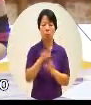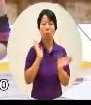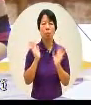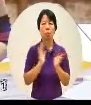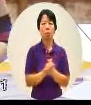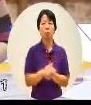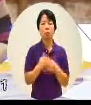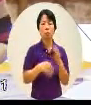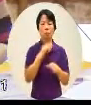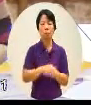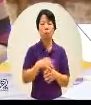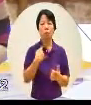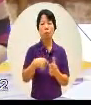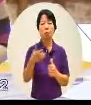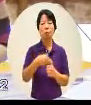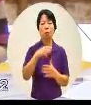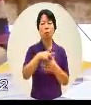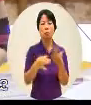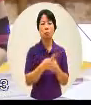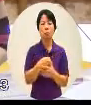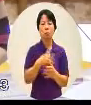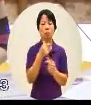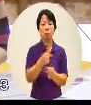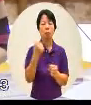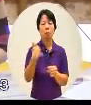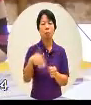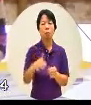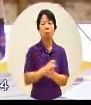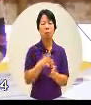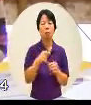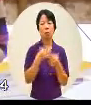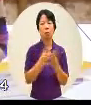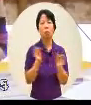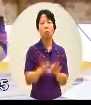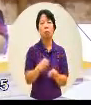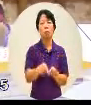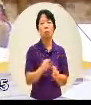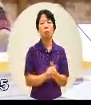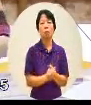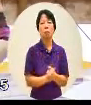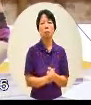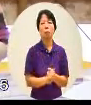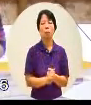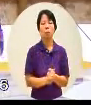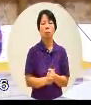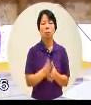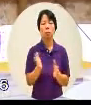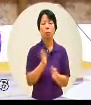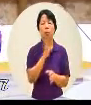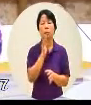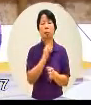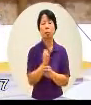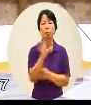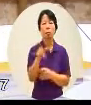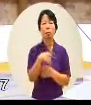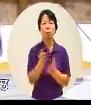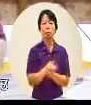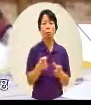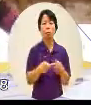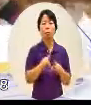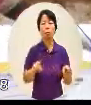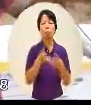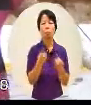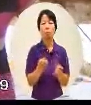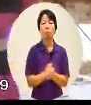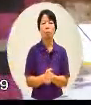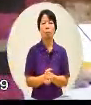成为这个教育制度还没有完全的一个牺牲品哦，因为我们不希望这样、哦、等下我们继续看、哦、看有对一点不公平。局长你先